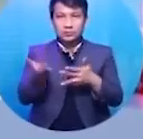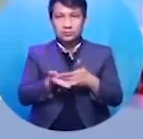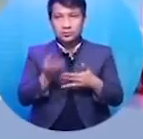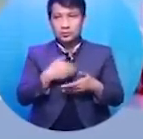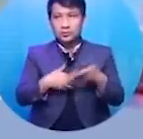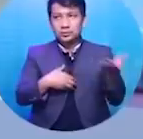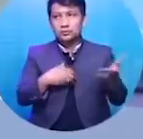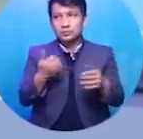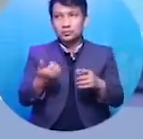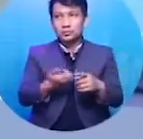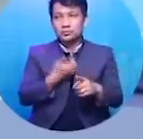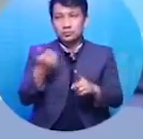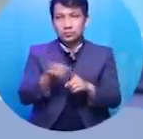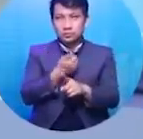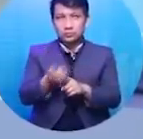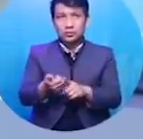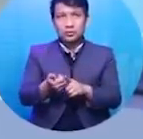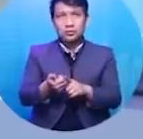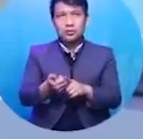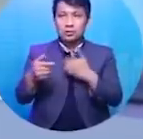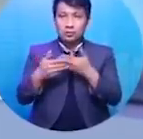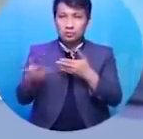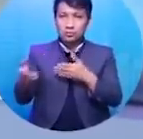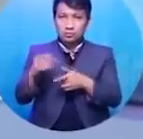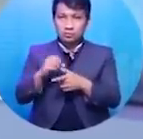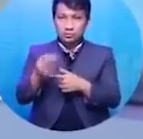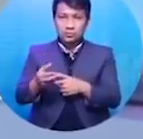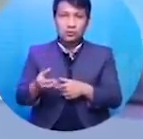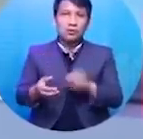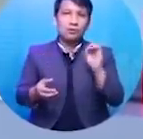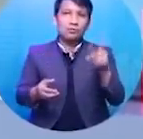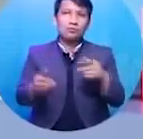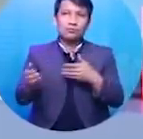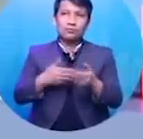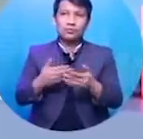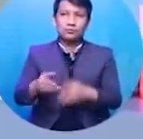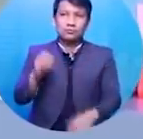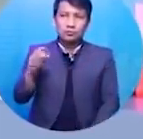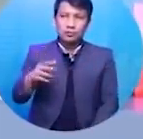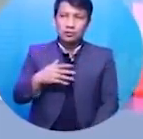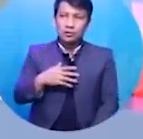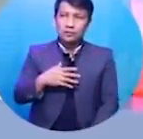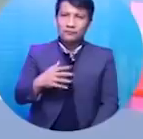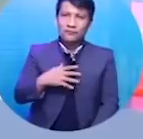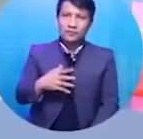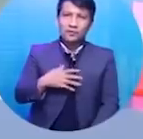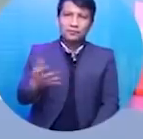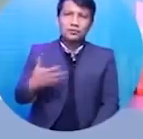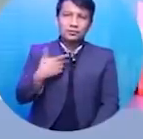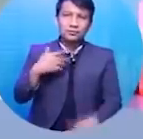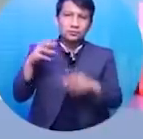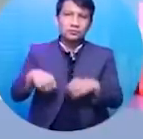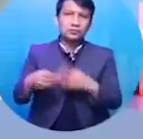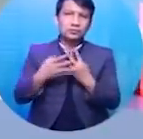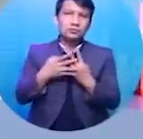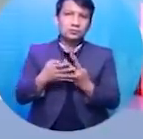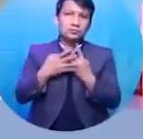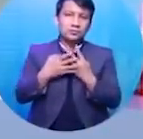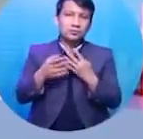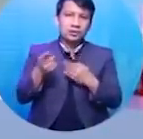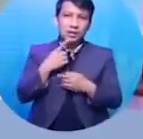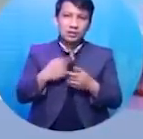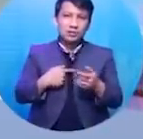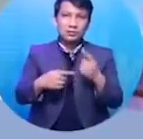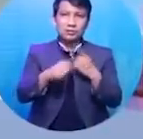ng emotional abuse. At ipatutokan namin kayo, okay? Ay, sige po, kung alam po ako po, ay, kung ano lang po, pakulong nyo lang po ako. Kung sakali po ako